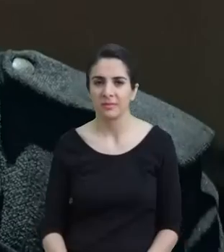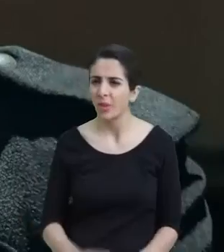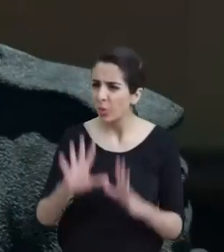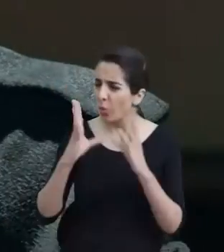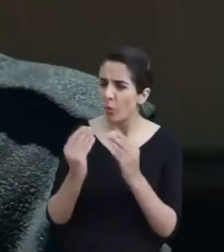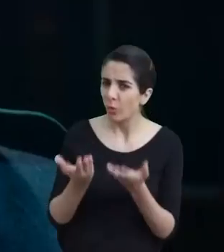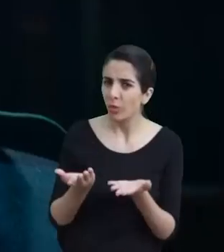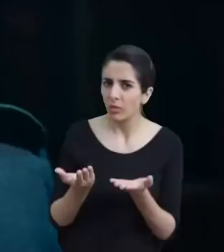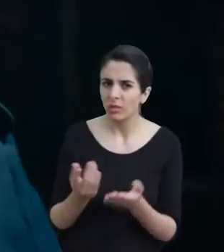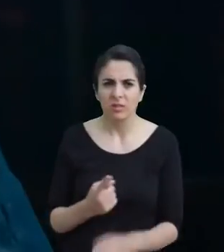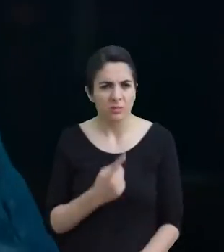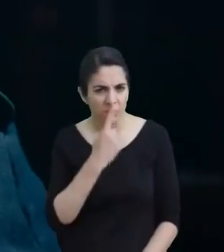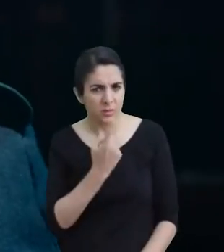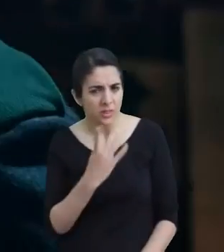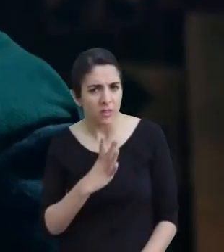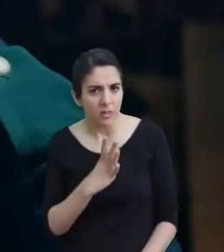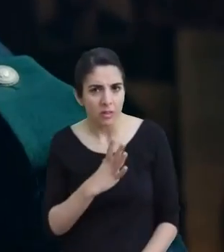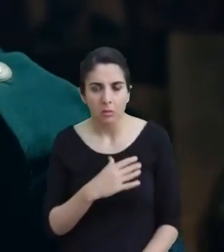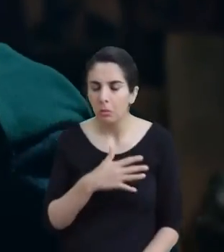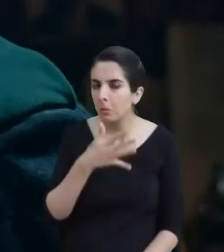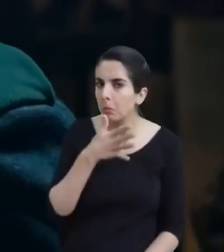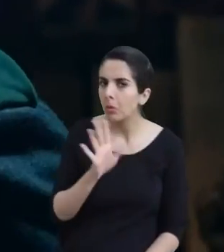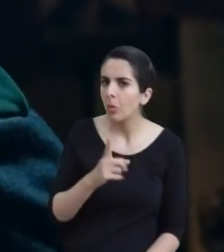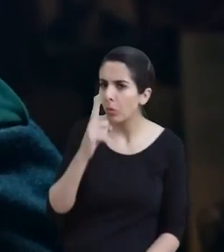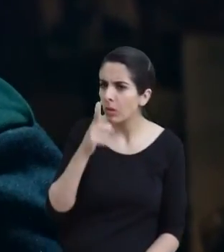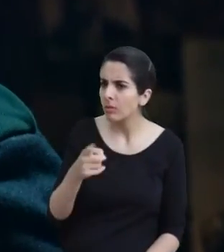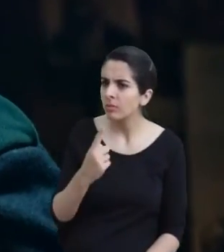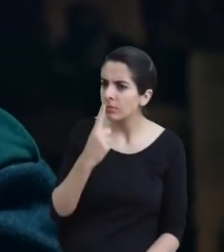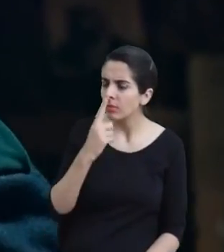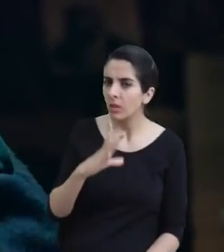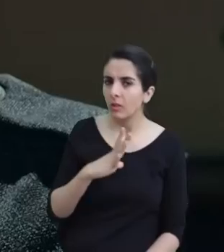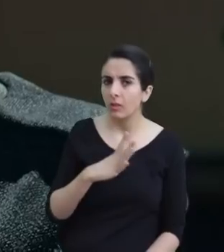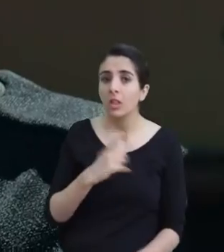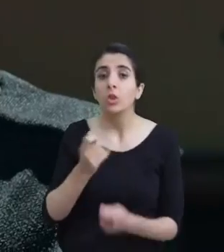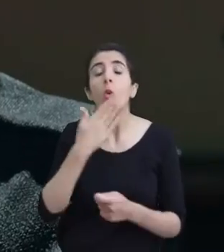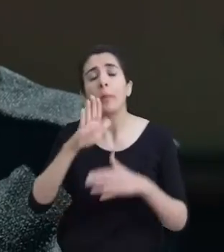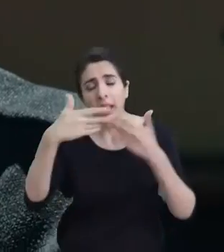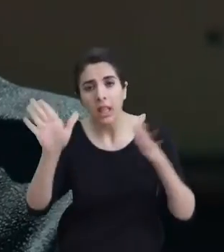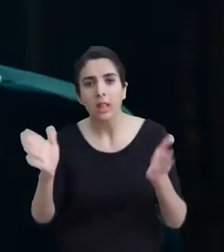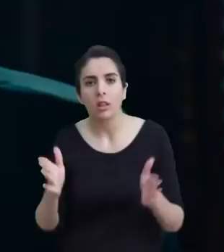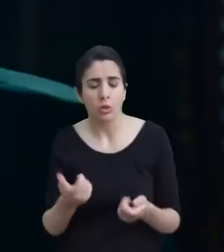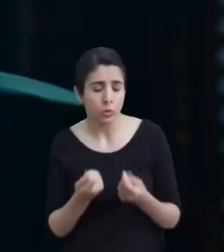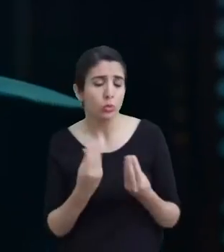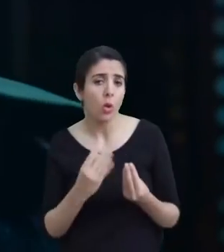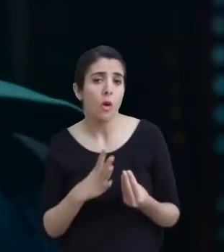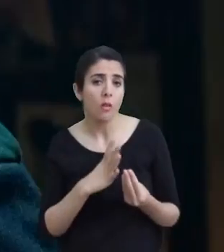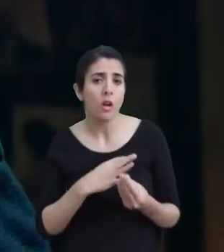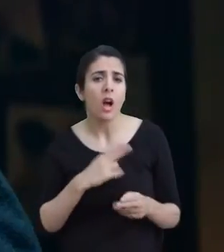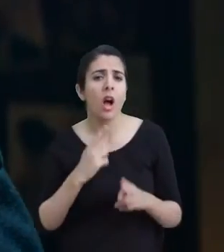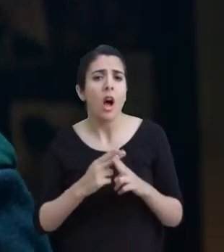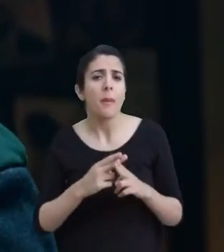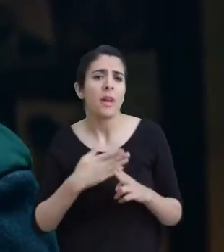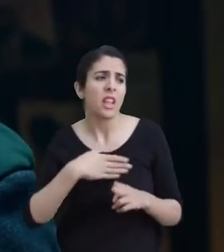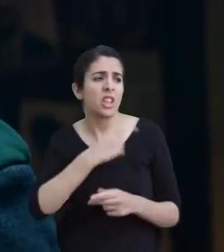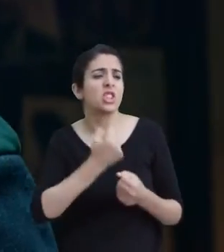Ne oluyor lan? Ne kokuyor oğlum? Bilmiyorum ki, amirimden geliyor valla. İşiniz yok mu oğlum sizin? Olmaz mı amirim? Şimdi